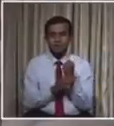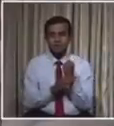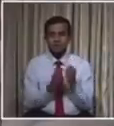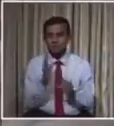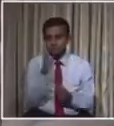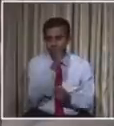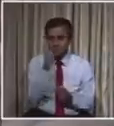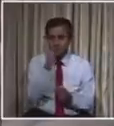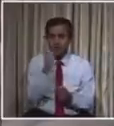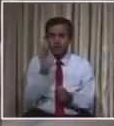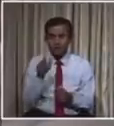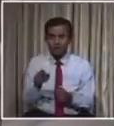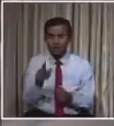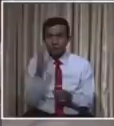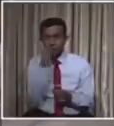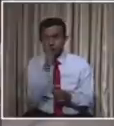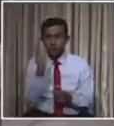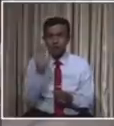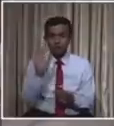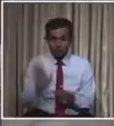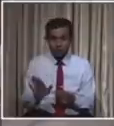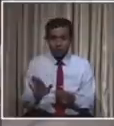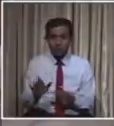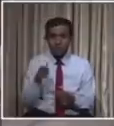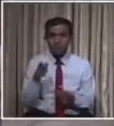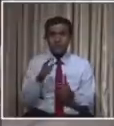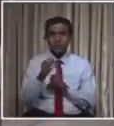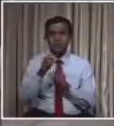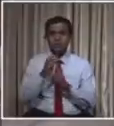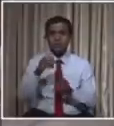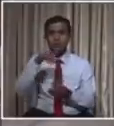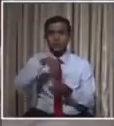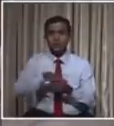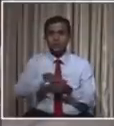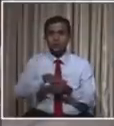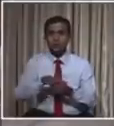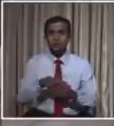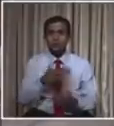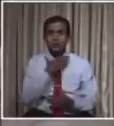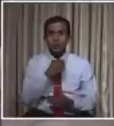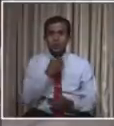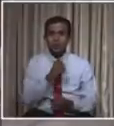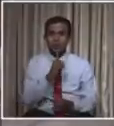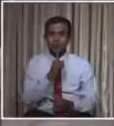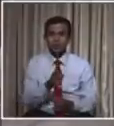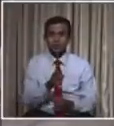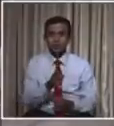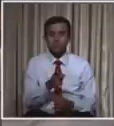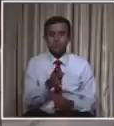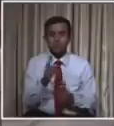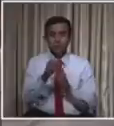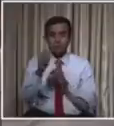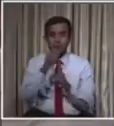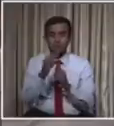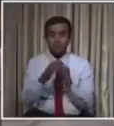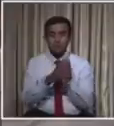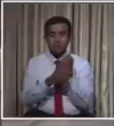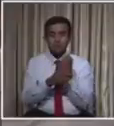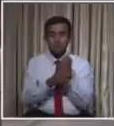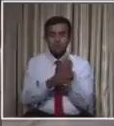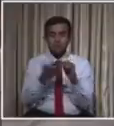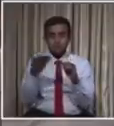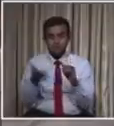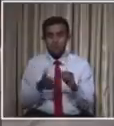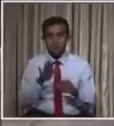වෙලා තමයි මුවා වෙලා තමයි මේ පාර්ලිමේන්තු උතුල බොරු කියන්නේ නමුත් අද පාර්ලිමේන්තු වරප්‍රසාද වලට යට